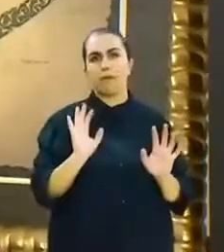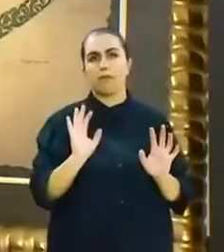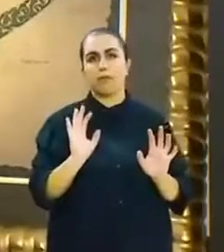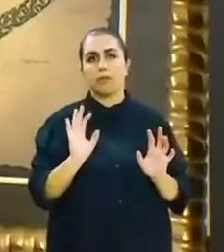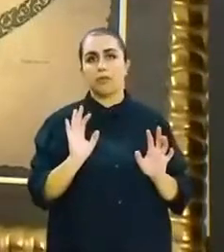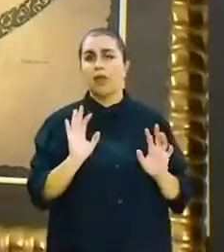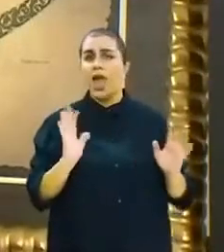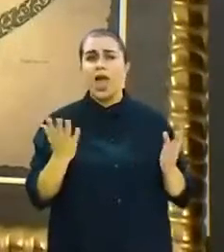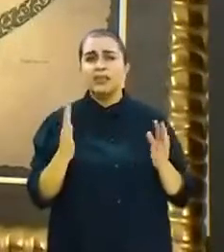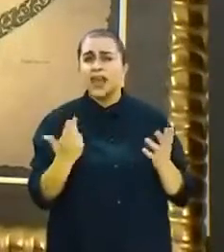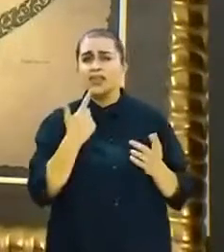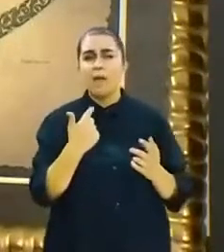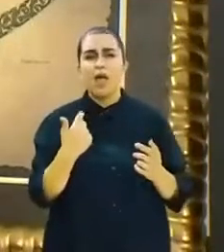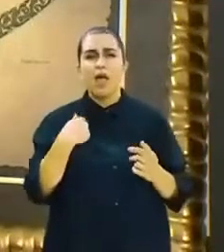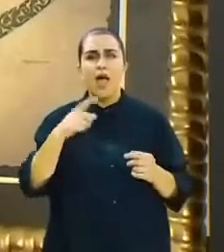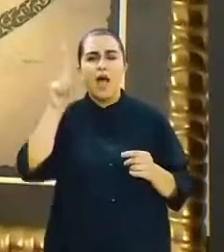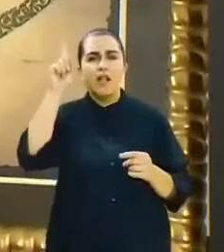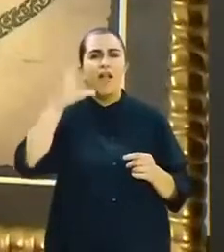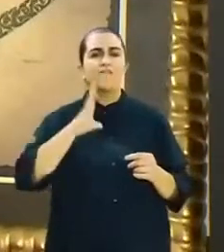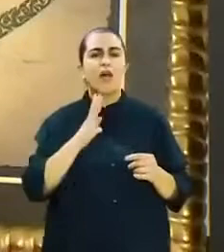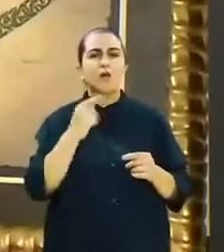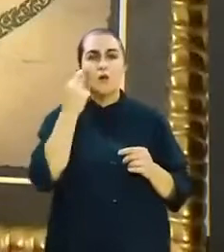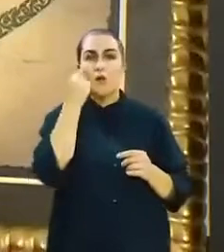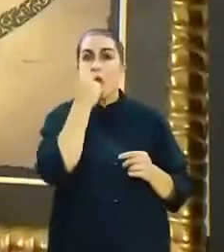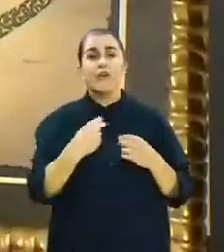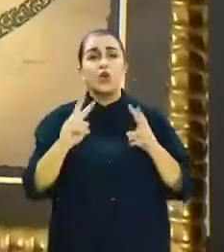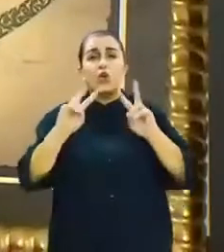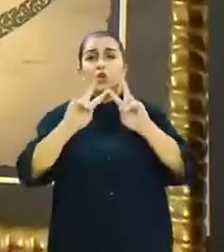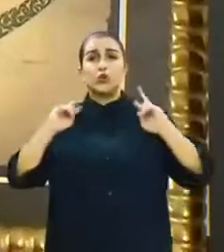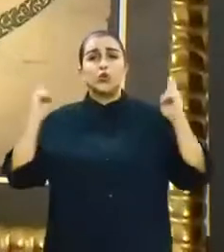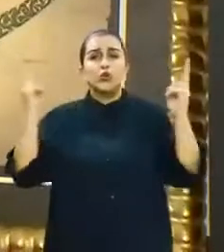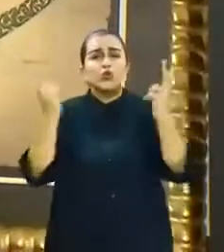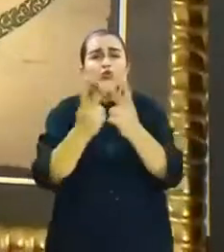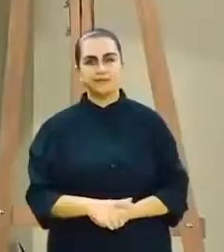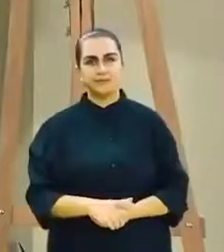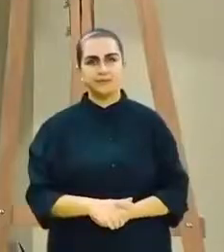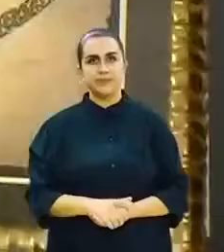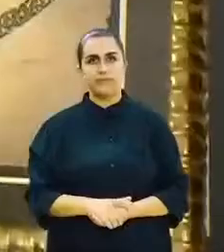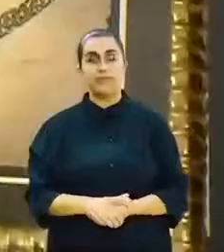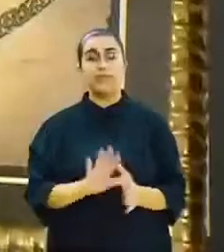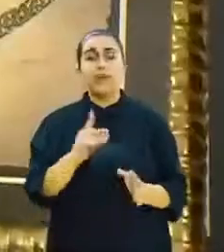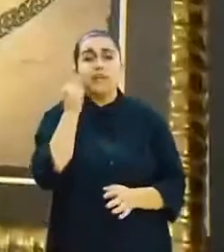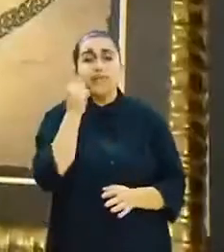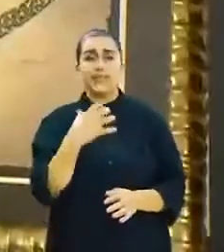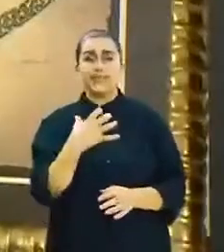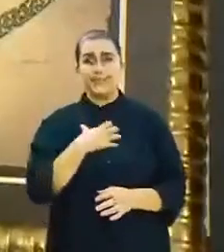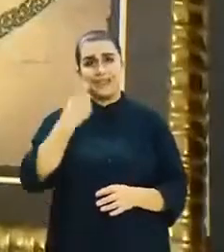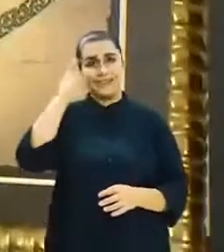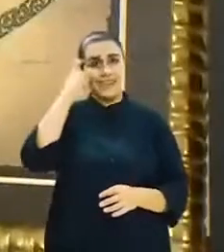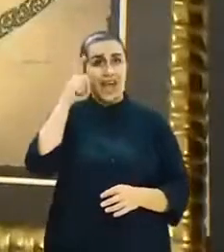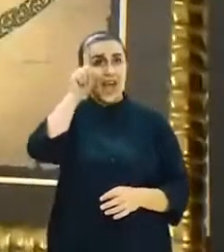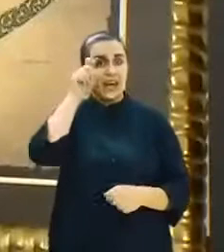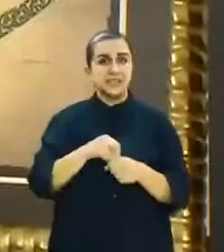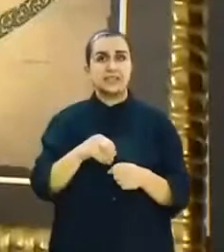yaratıcılar bize öyle bir göz vermiş ki bütün dünyanın varlığını verse gözü vermiyorsun İnsan kendi aklıyla bir